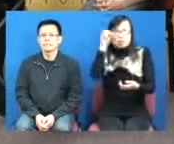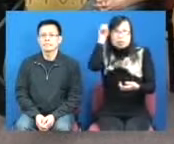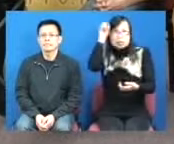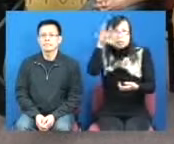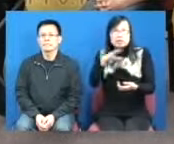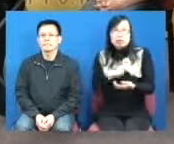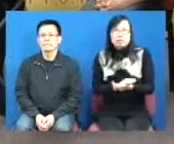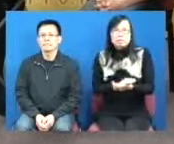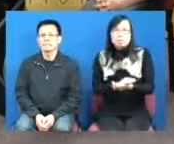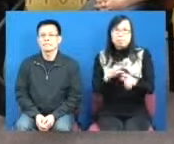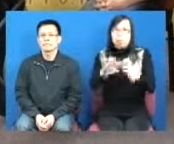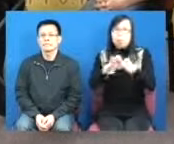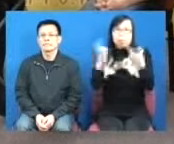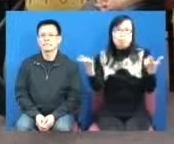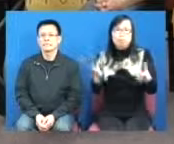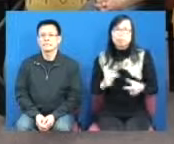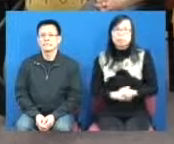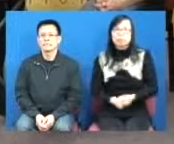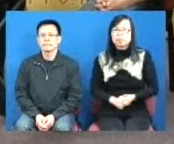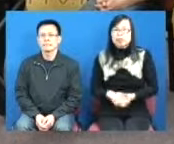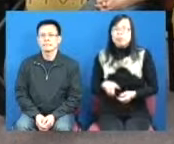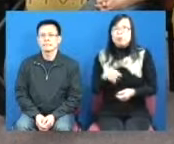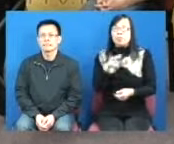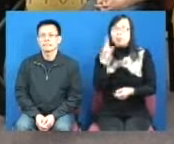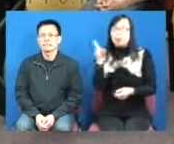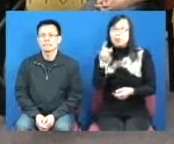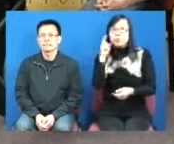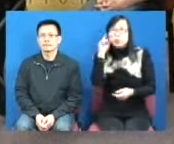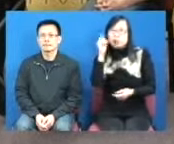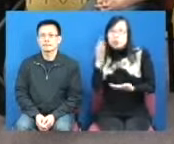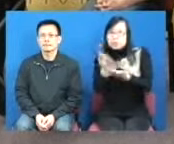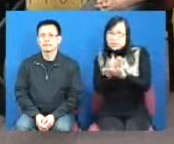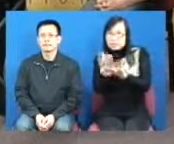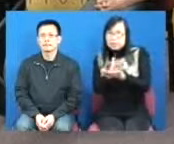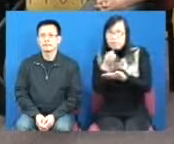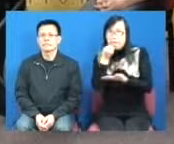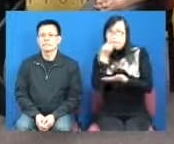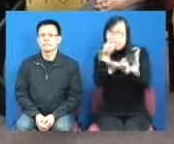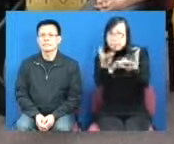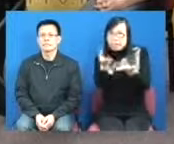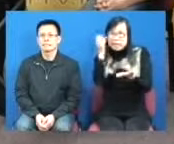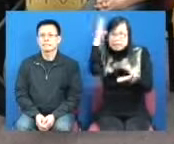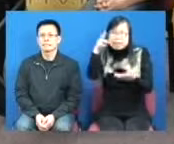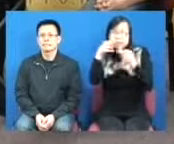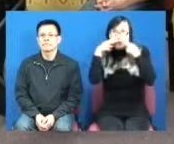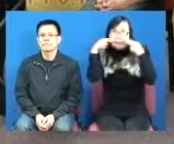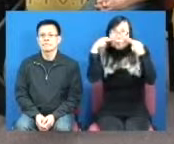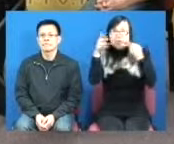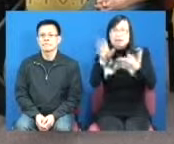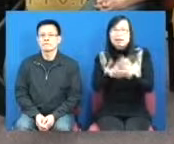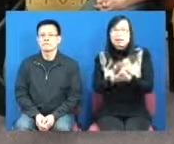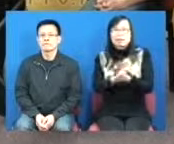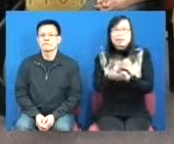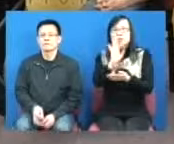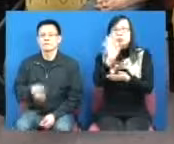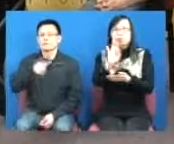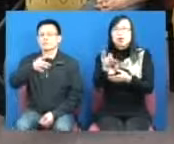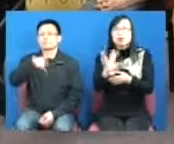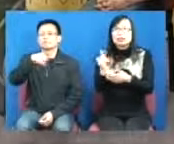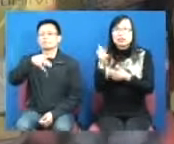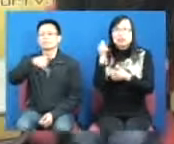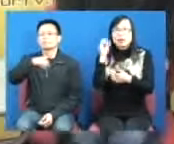沒有關係原來你經常想試圖給意見師長但永遠都不得其門移